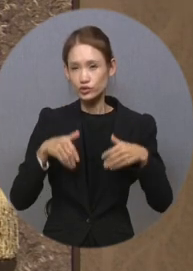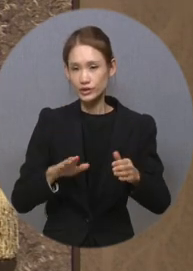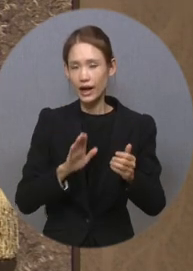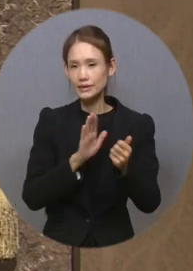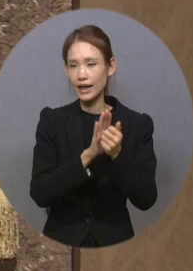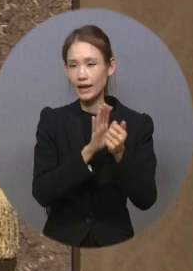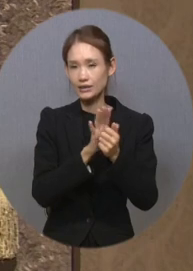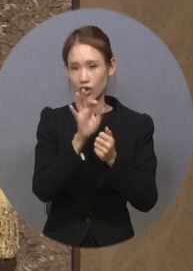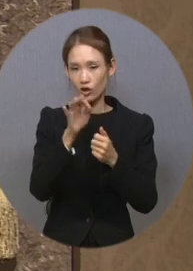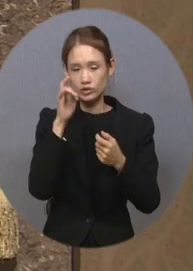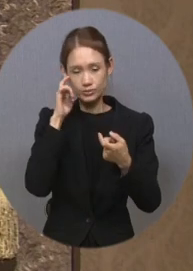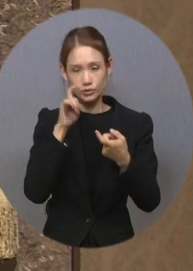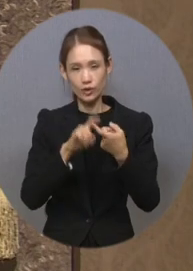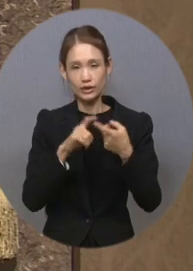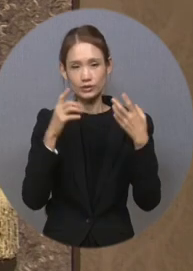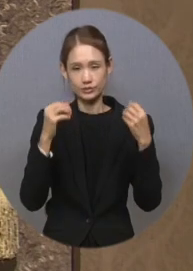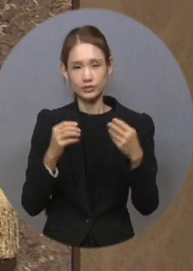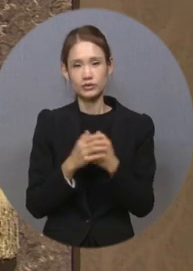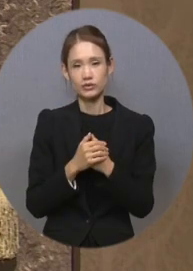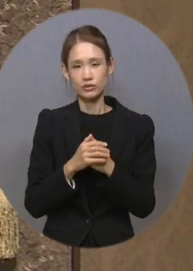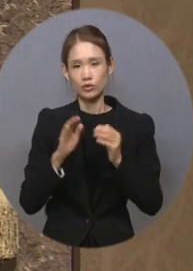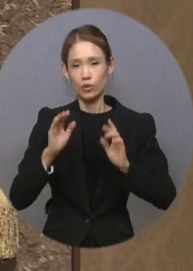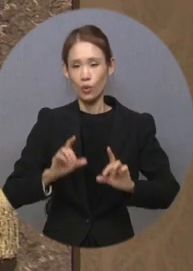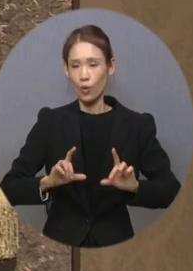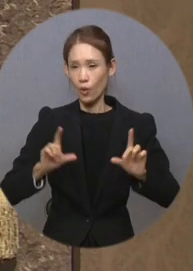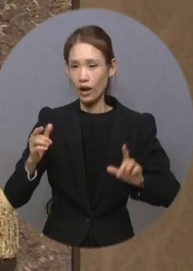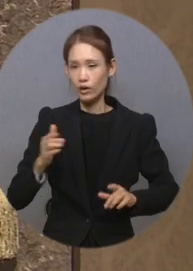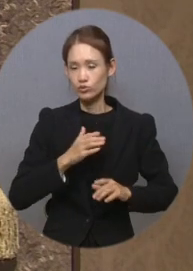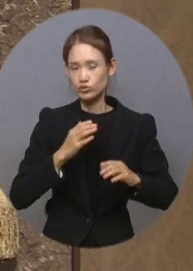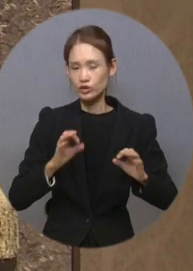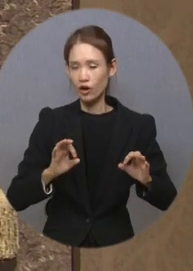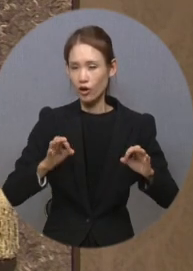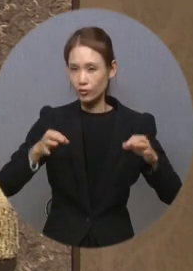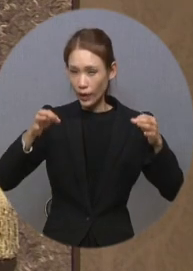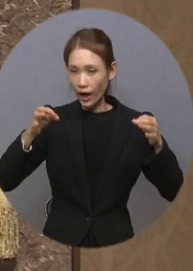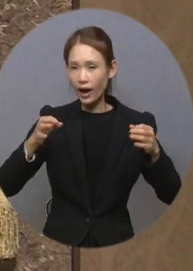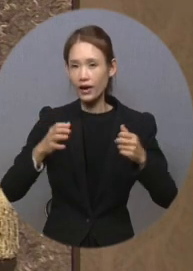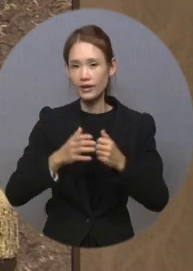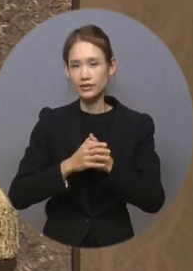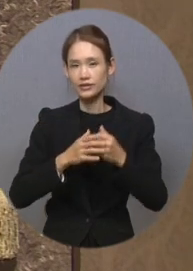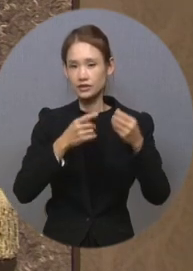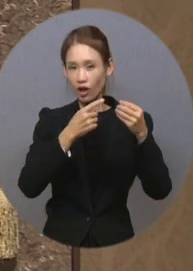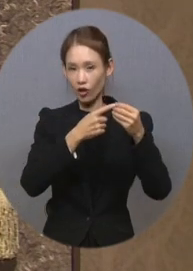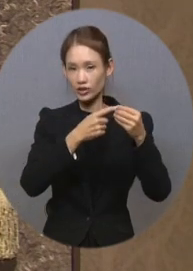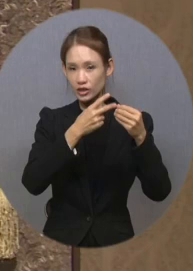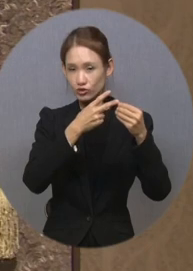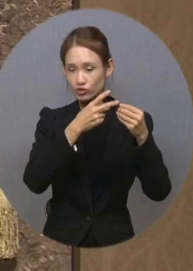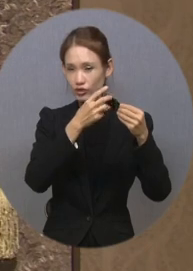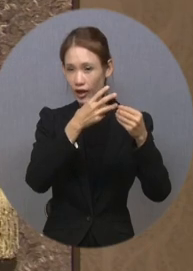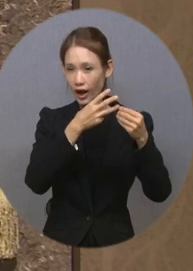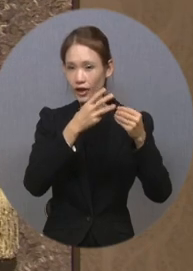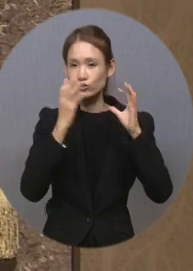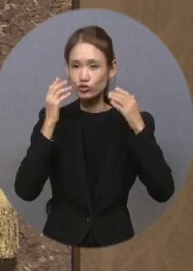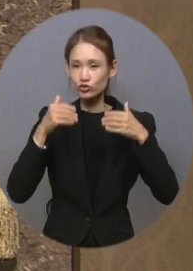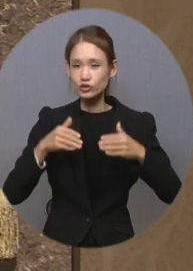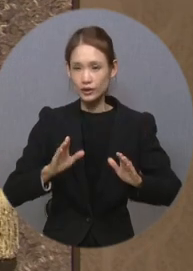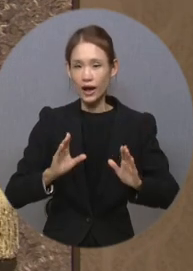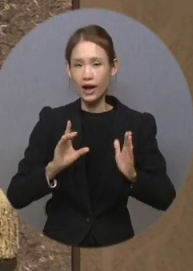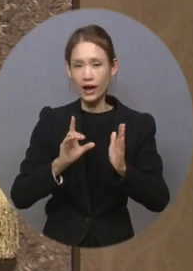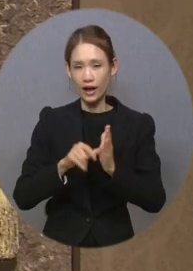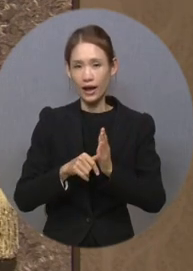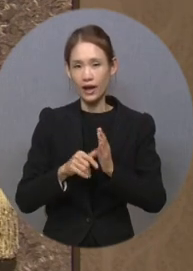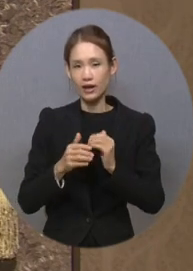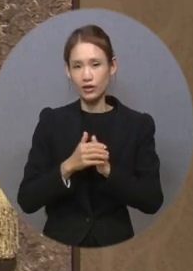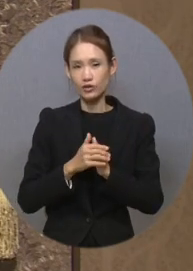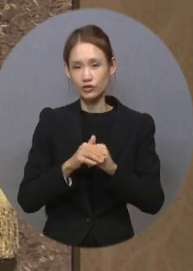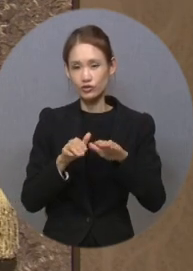장려금 관심들이 많습니다. 그래서 금년부터 저희가 아주 대폭 올려가지고 첫째야, 둘째야, 셋째야 이렇게